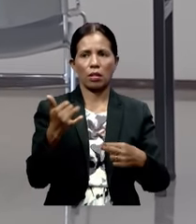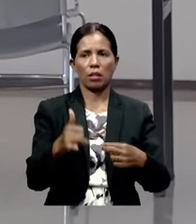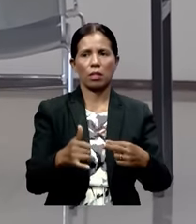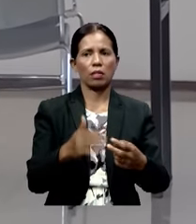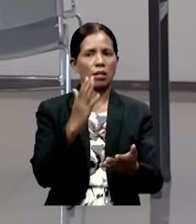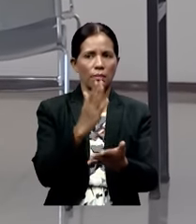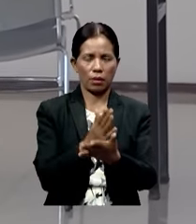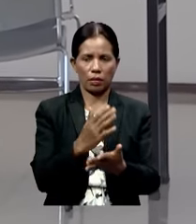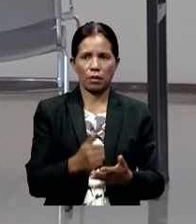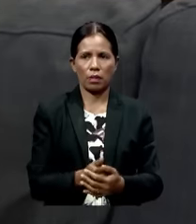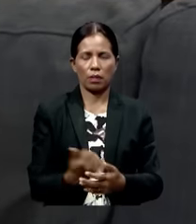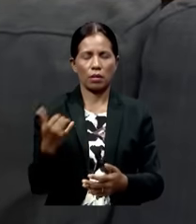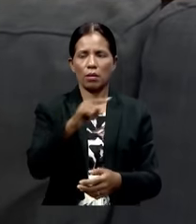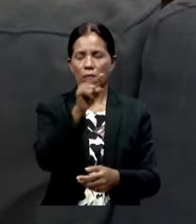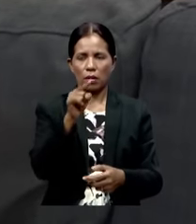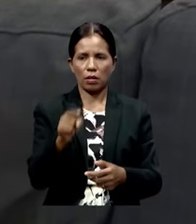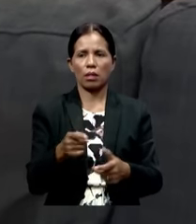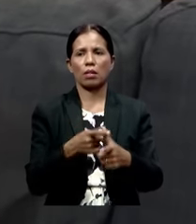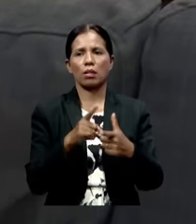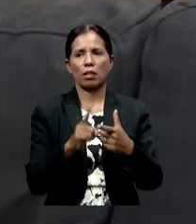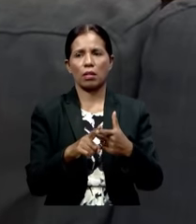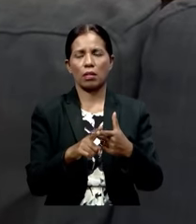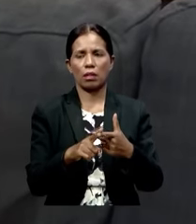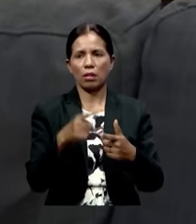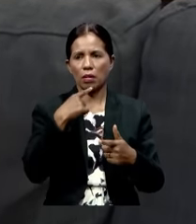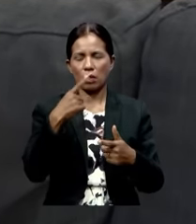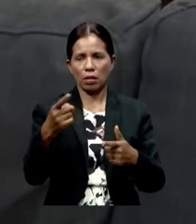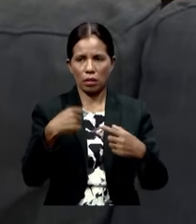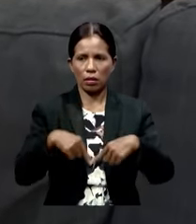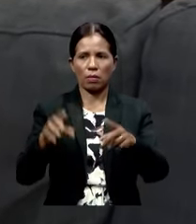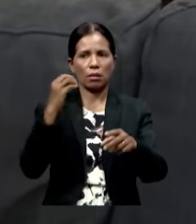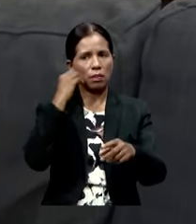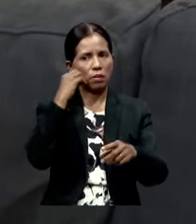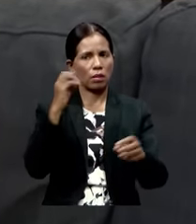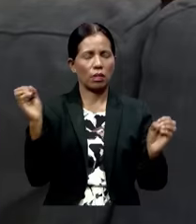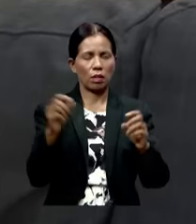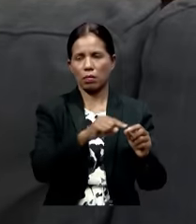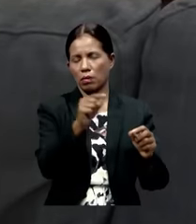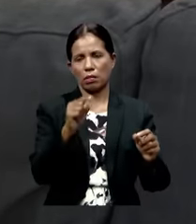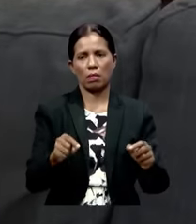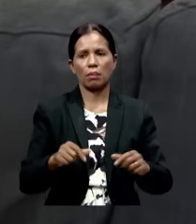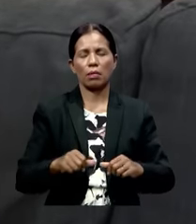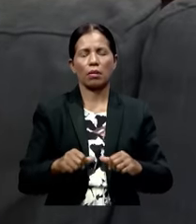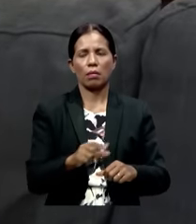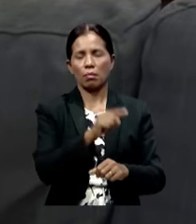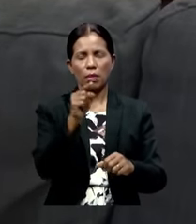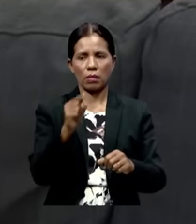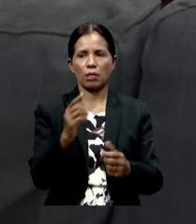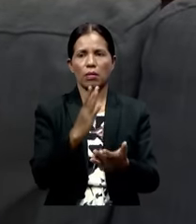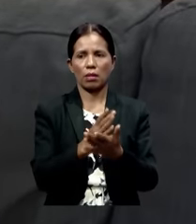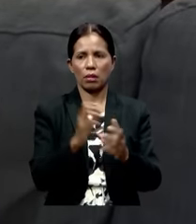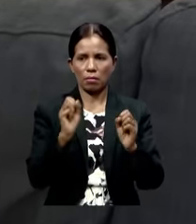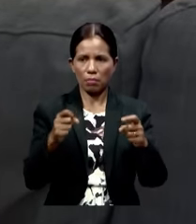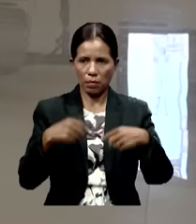orang cara pergunta, lepas haru kita fila. La kontinuatan pergunta saya lu, entah cara apa orang itu dan bela